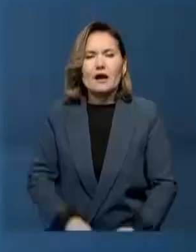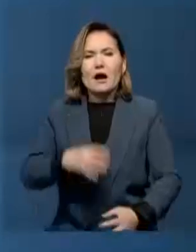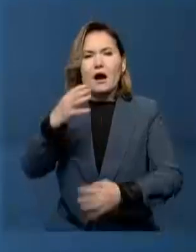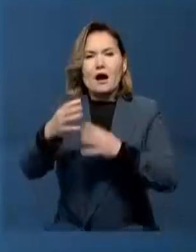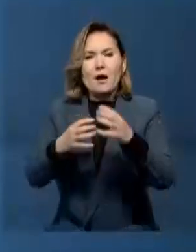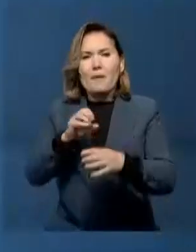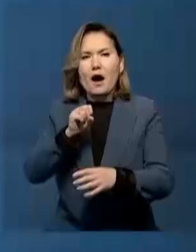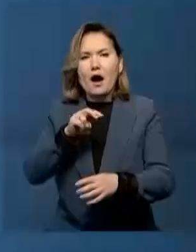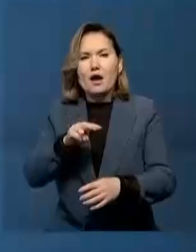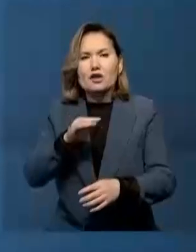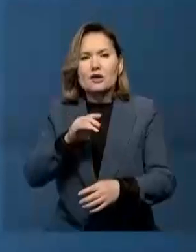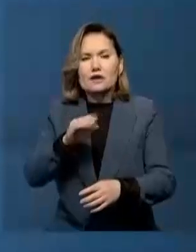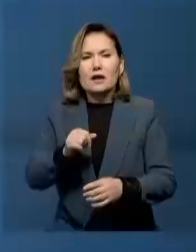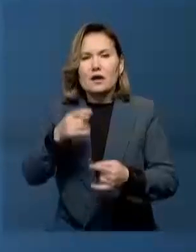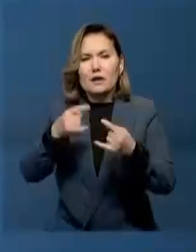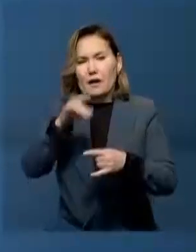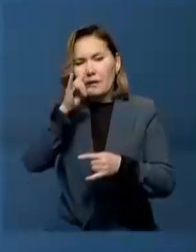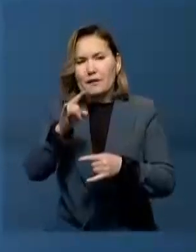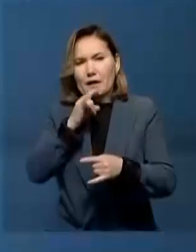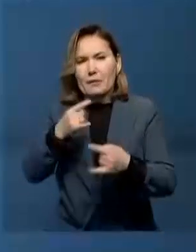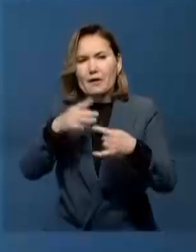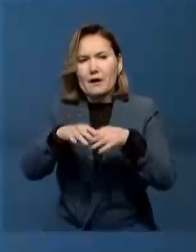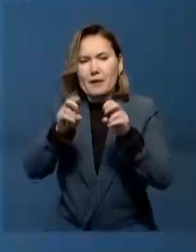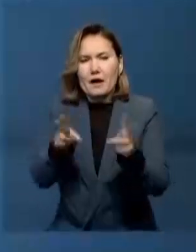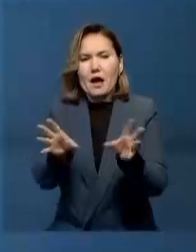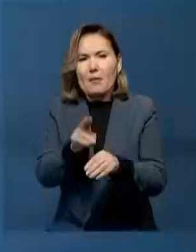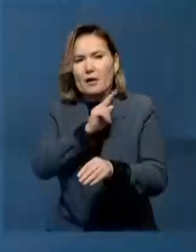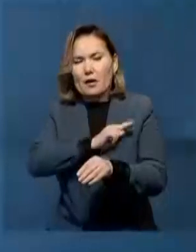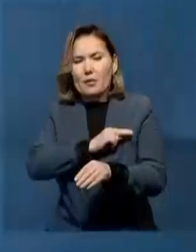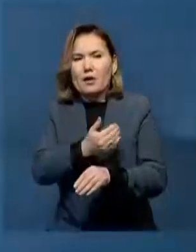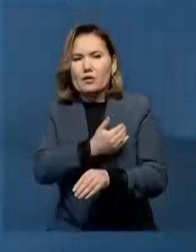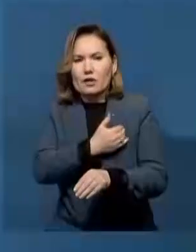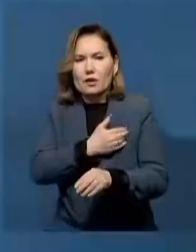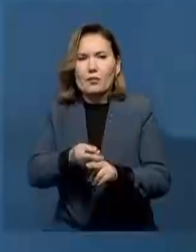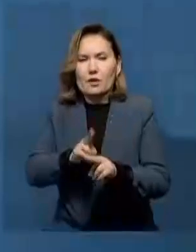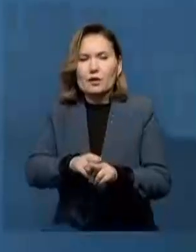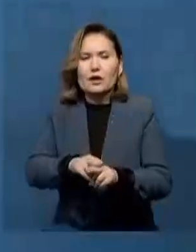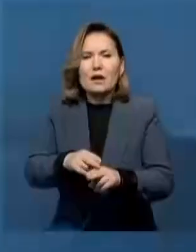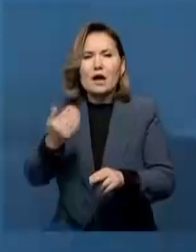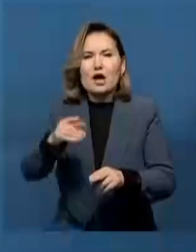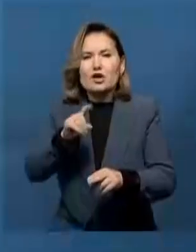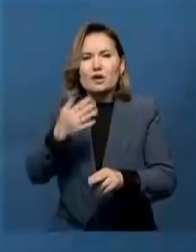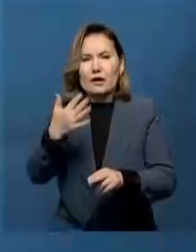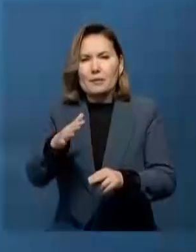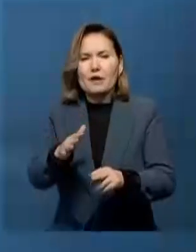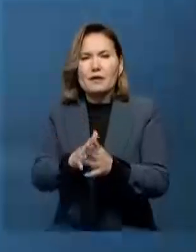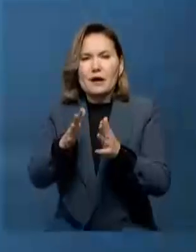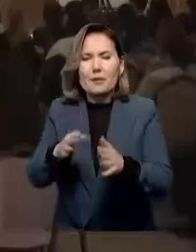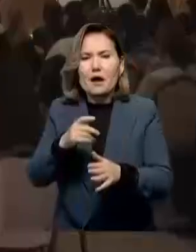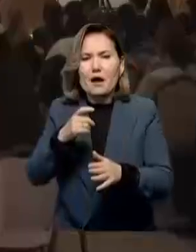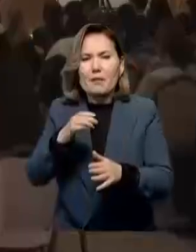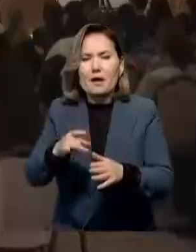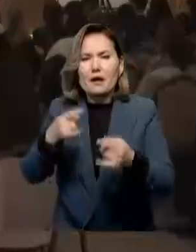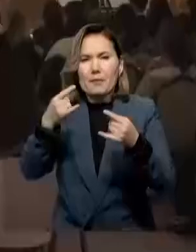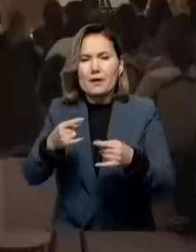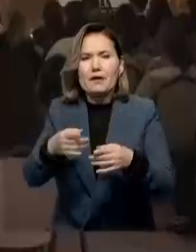Халықаралық Аль-Джазира телекомпаниясы қазақстандық медиа мамандармен ынтымақтастықты арттыруға мүдделі. Бұл жайлы 150-ден астам елде хабар